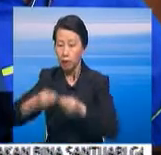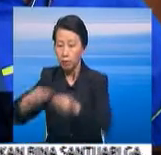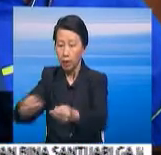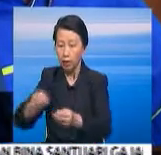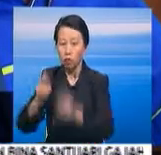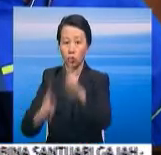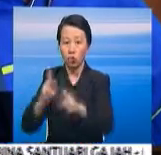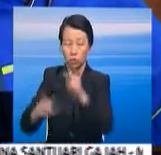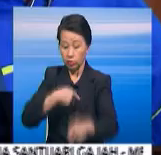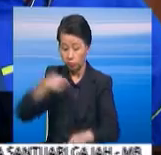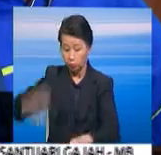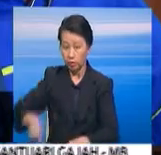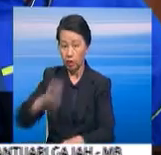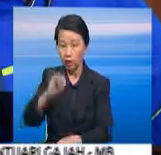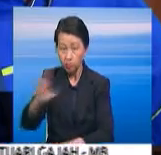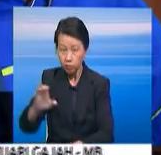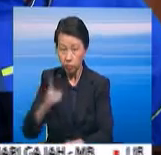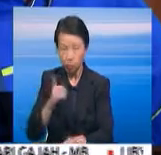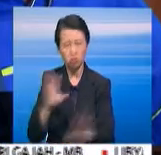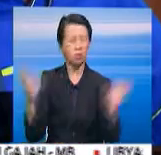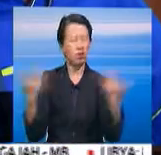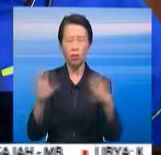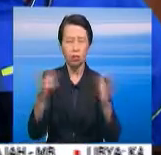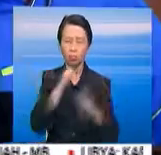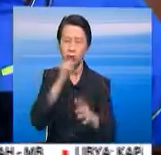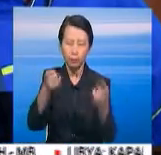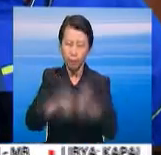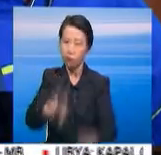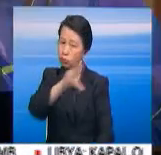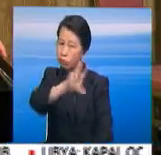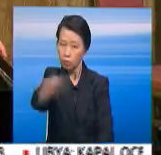warga asing. Sebenarnya itu tidak berlaku sama sekali.